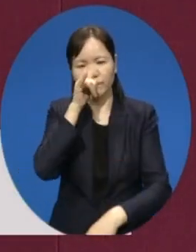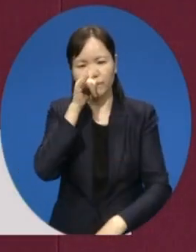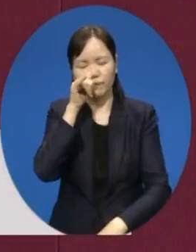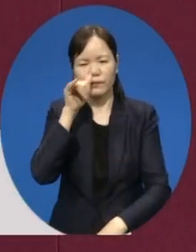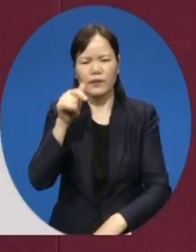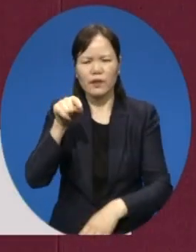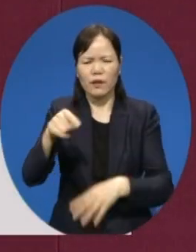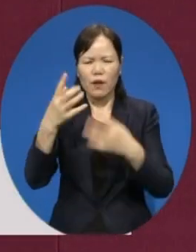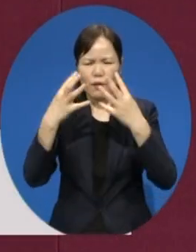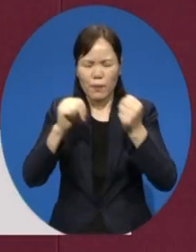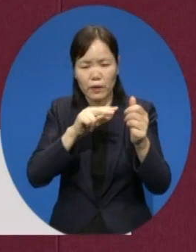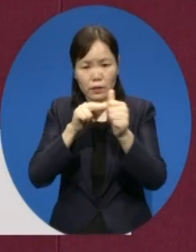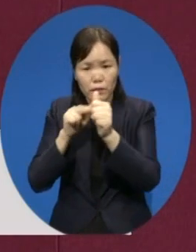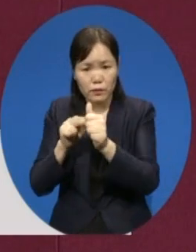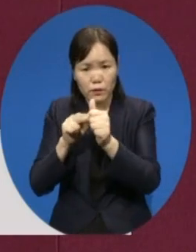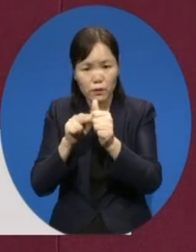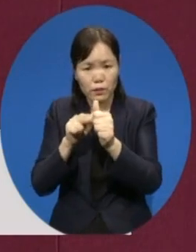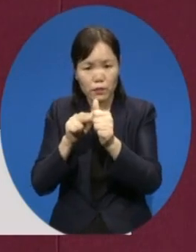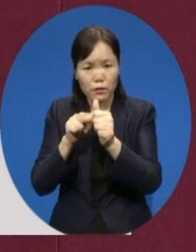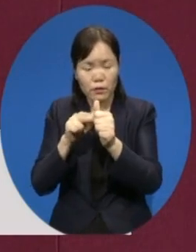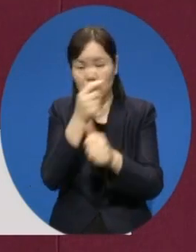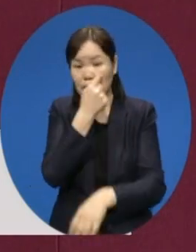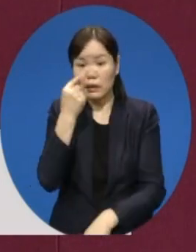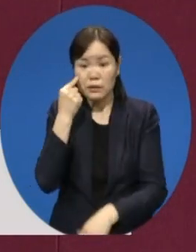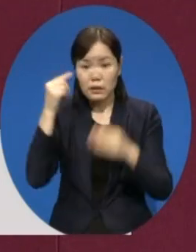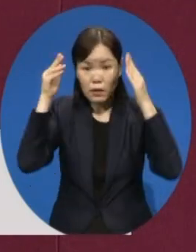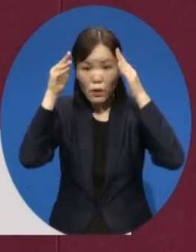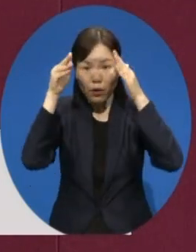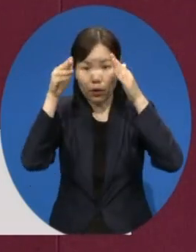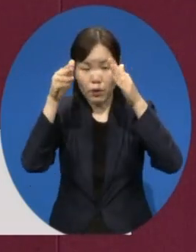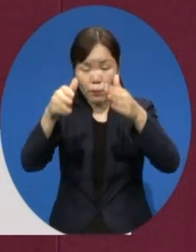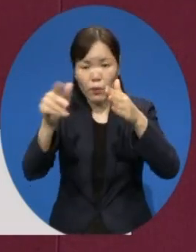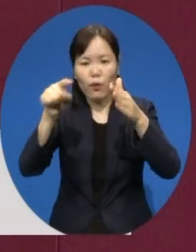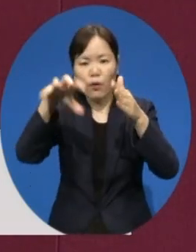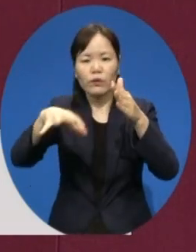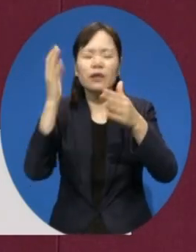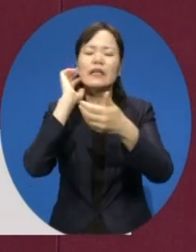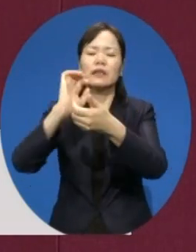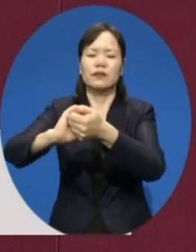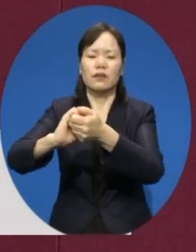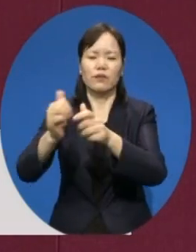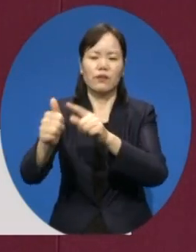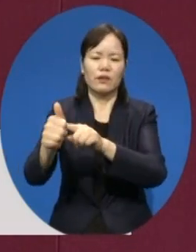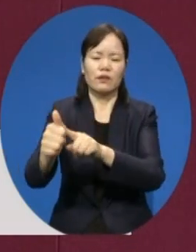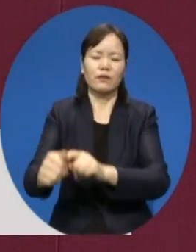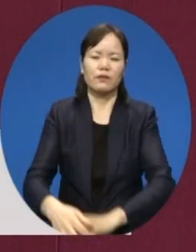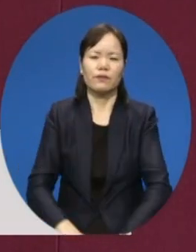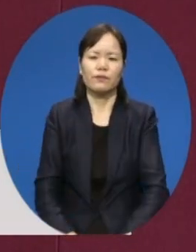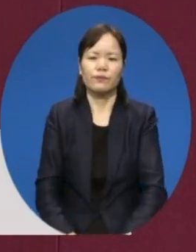그 많은 증거들이 어디를 향하고 있습니까? 그 주범으로 청와대를 향하고 있습니다.